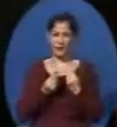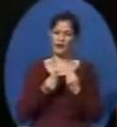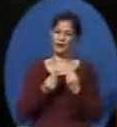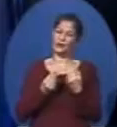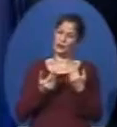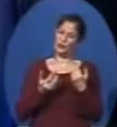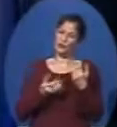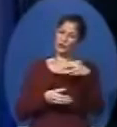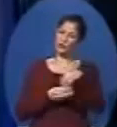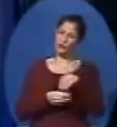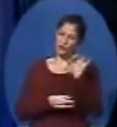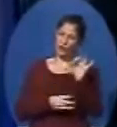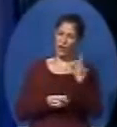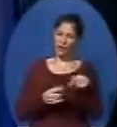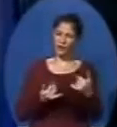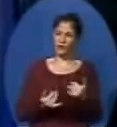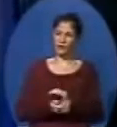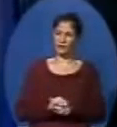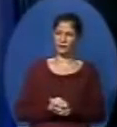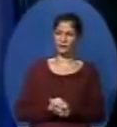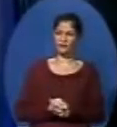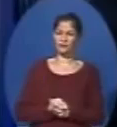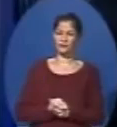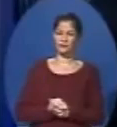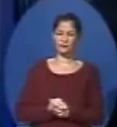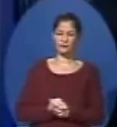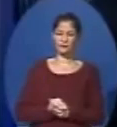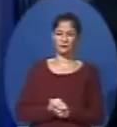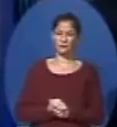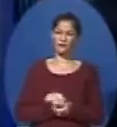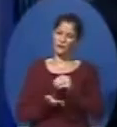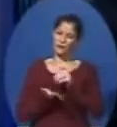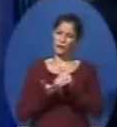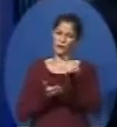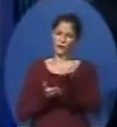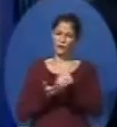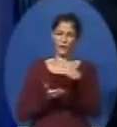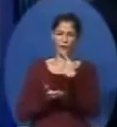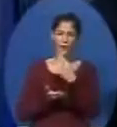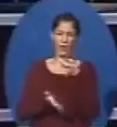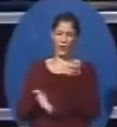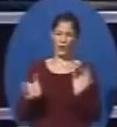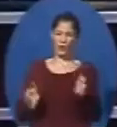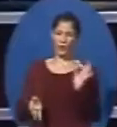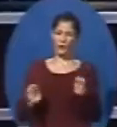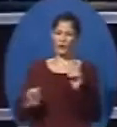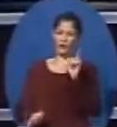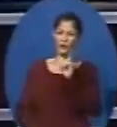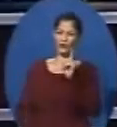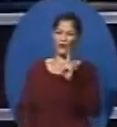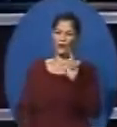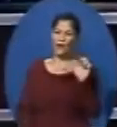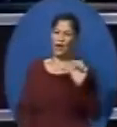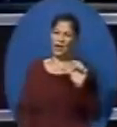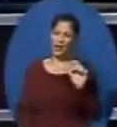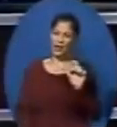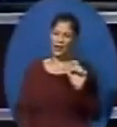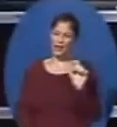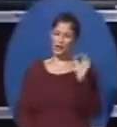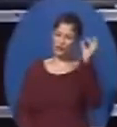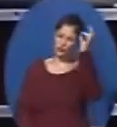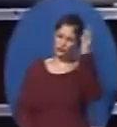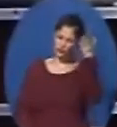עד כה. כן, תראה, בהמשך לדברים שאומר פה עורך דין אליעד שרגא, צריך להקשיב לשולה